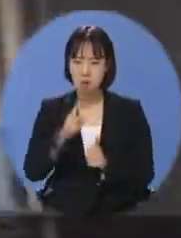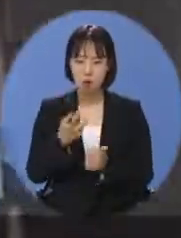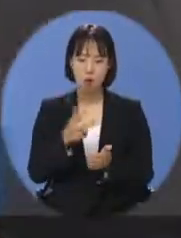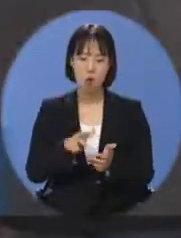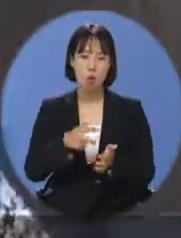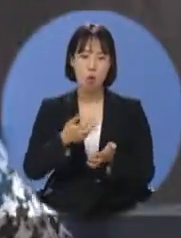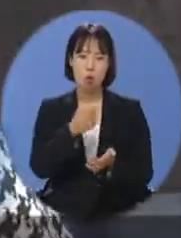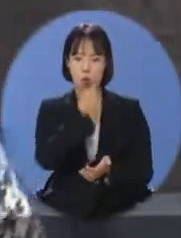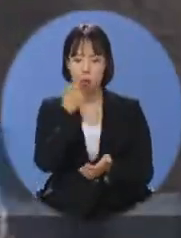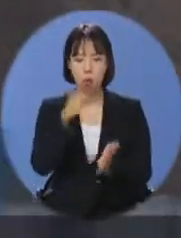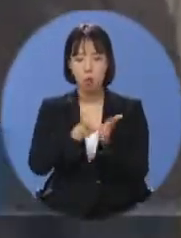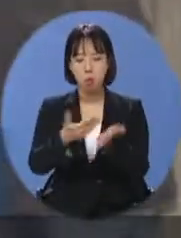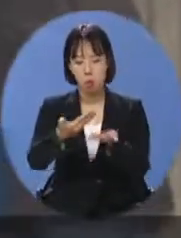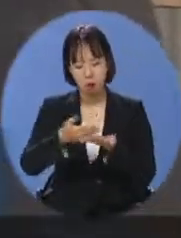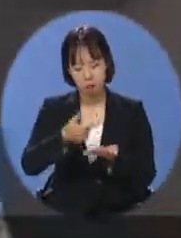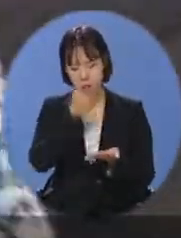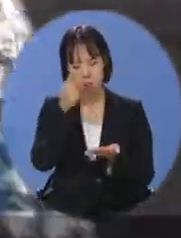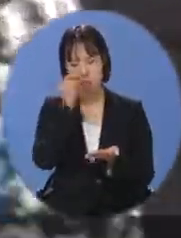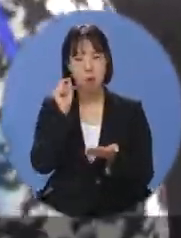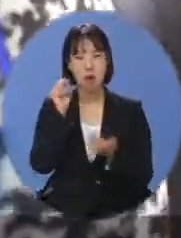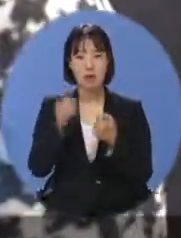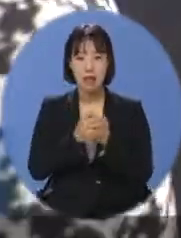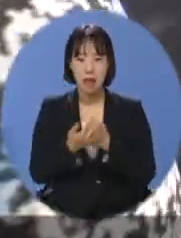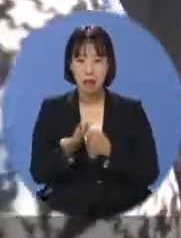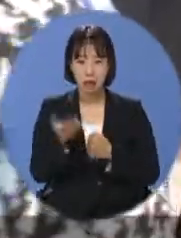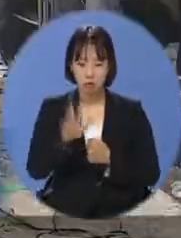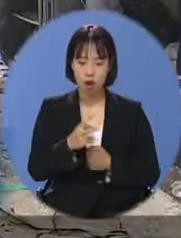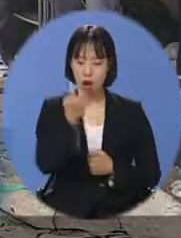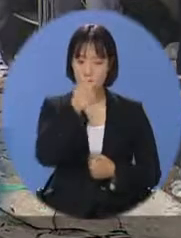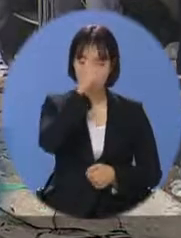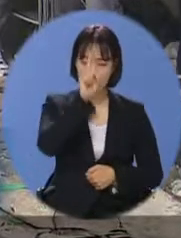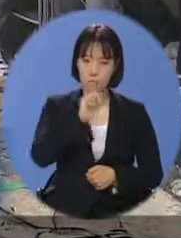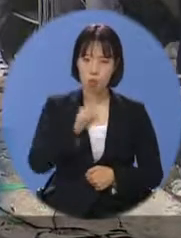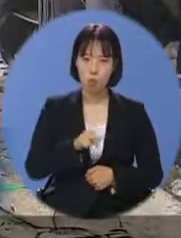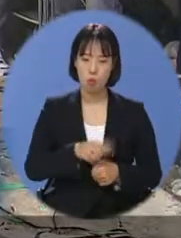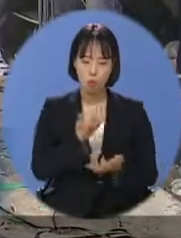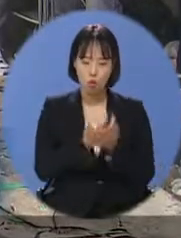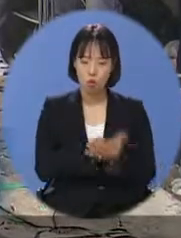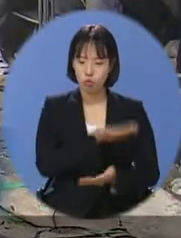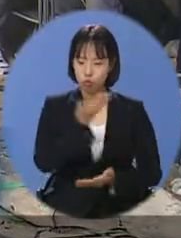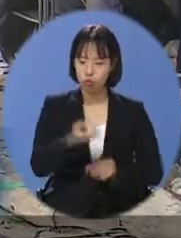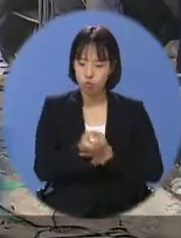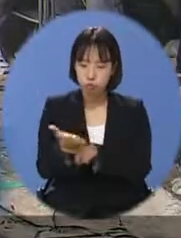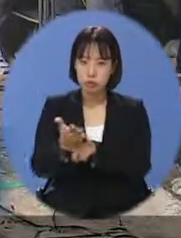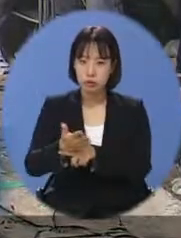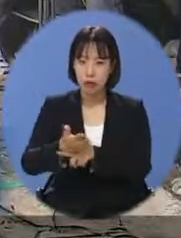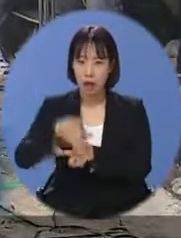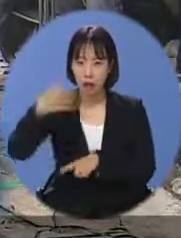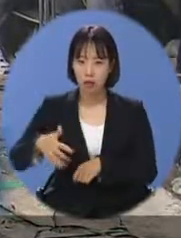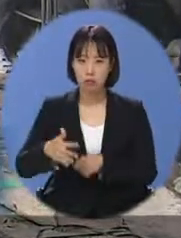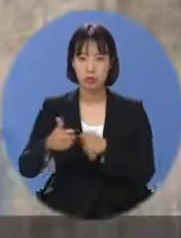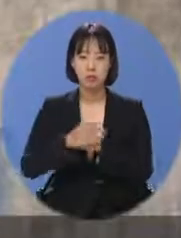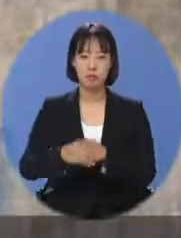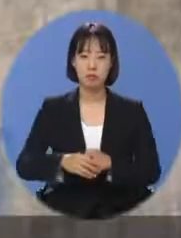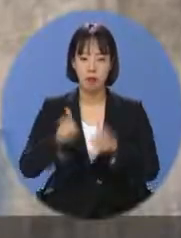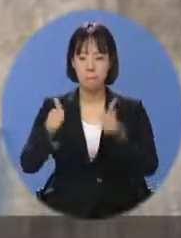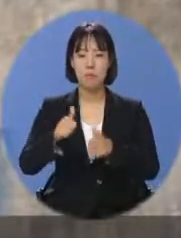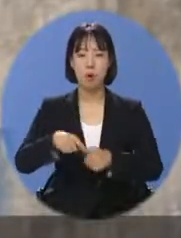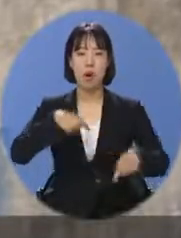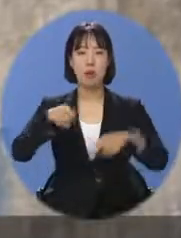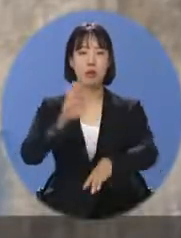부족하다는 취지로 기각한 것으로 알려졌으나 검찰은 제출된 기록이 재판부에 전달되지 않은 것은 법원의